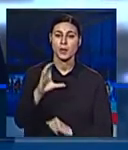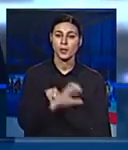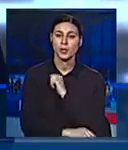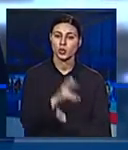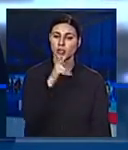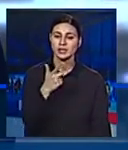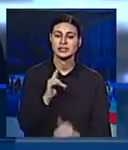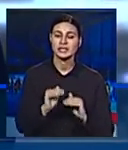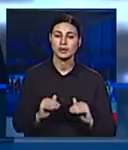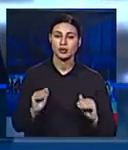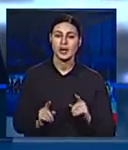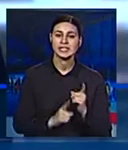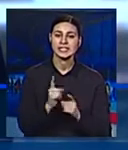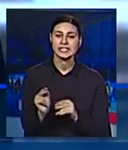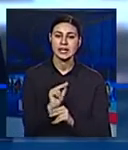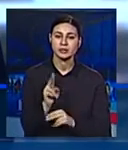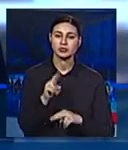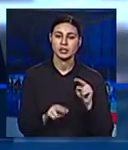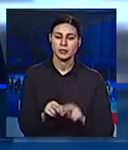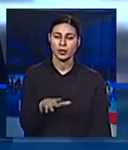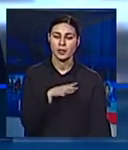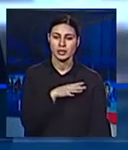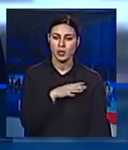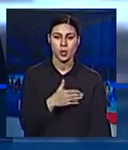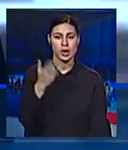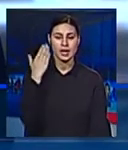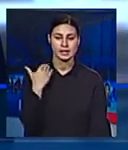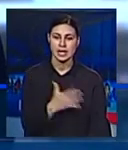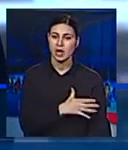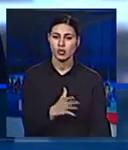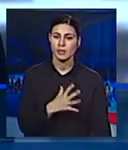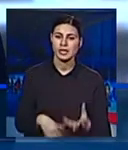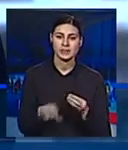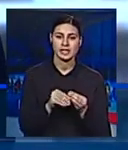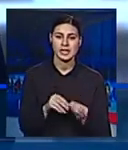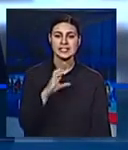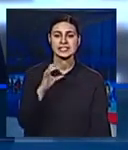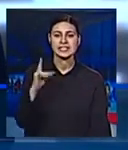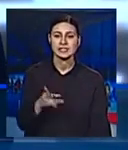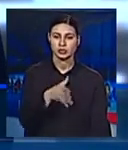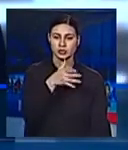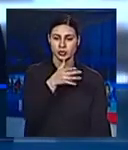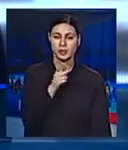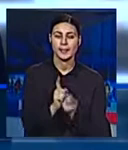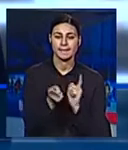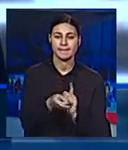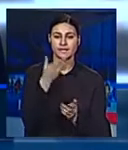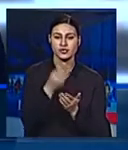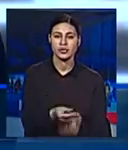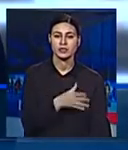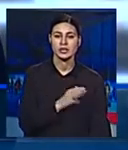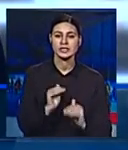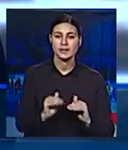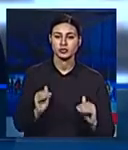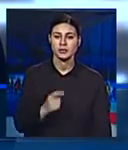განმავლობაში საბავშვო ბაღის რეაბილიტაცია და მშენებლობა ჩატარდა, არ ჩატარებულა მთლიანად თელეიპო საბჭოთა პერიოდის განმავლობაში, პირიქით ჩვენ ქონდა